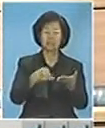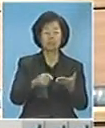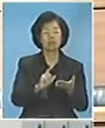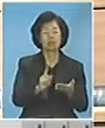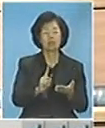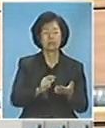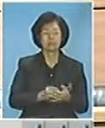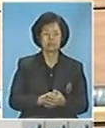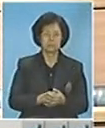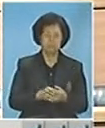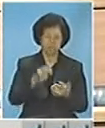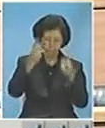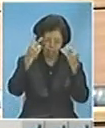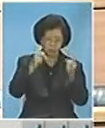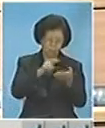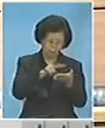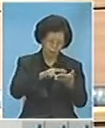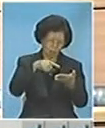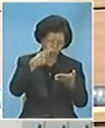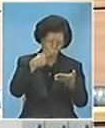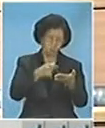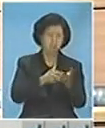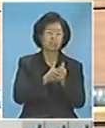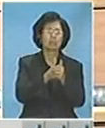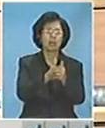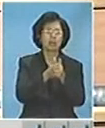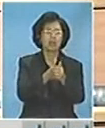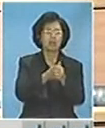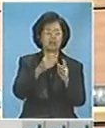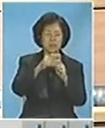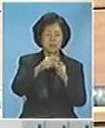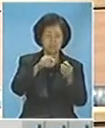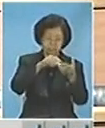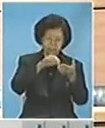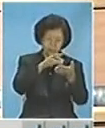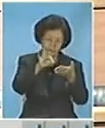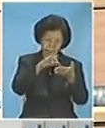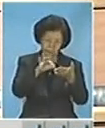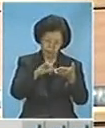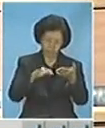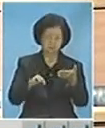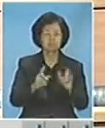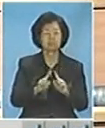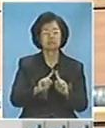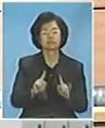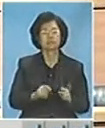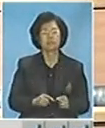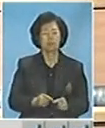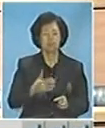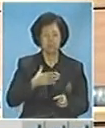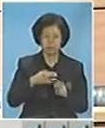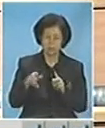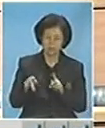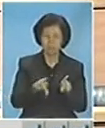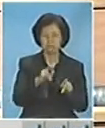ยิ่งลักษณ์เนี่ยได้อ่านได้พูดตามคำบรรยายในวาระโอกาสนั้นๆท่านประธานครับผมก็พยายามจะใช้ภาษ